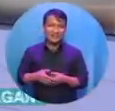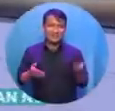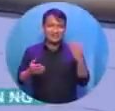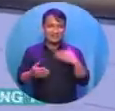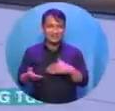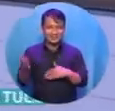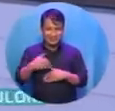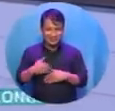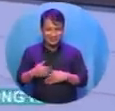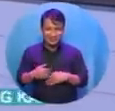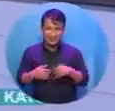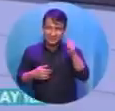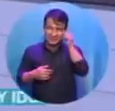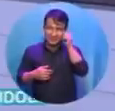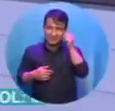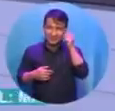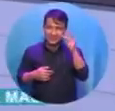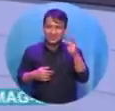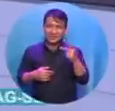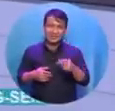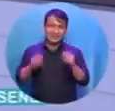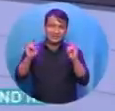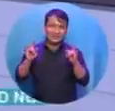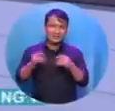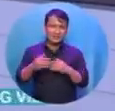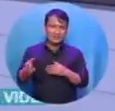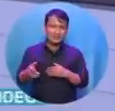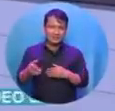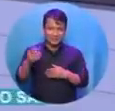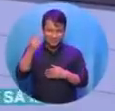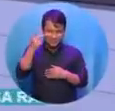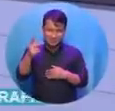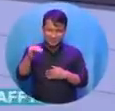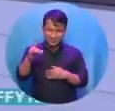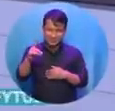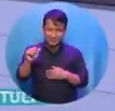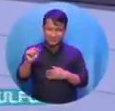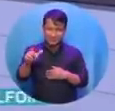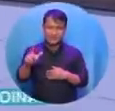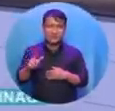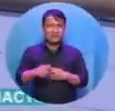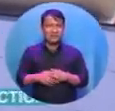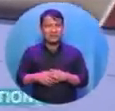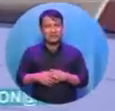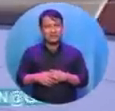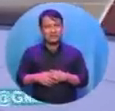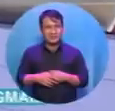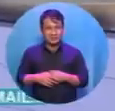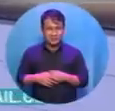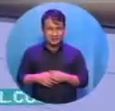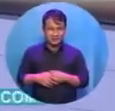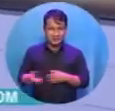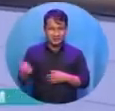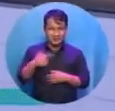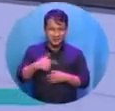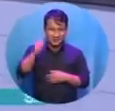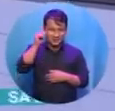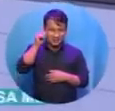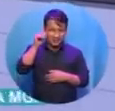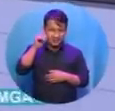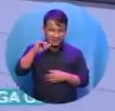Kasama niya si Wendy Rakista. Kidlat at Rakista nagsama. Okay. Sir Aljun.